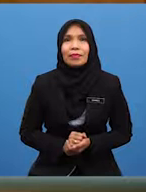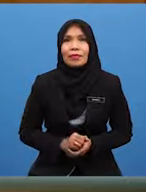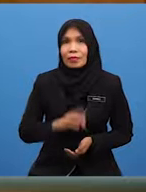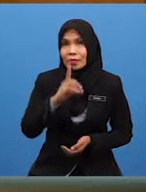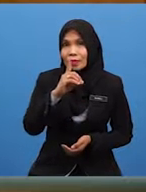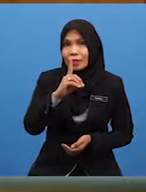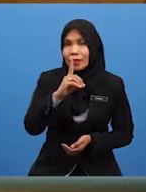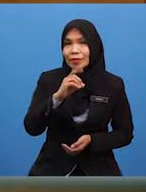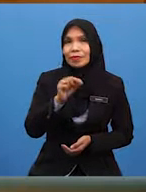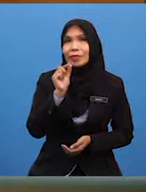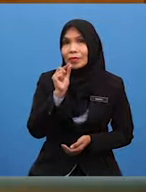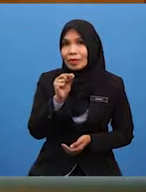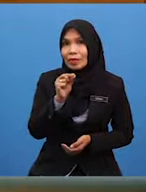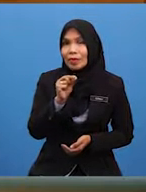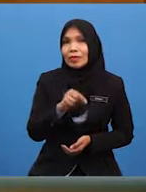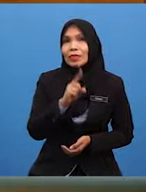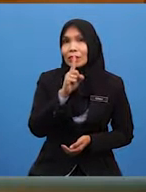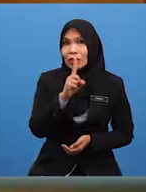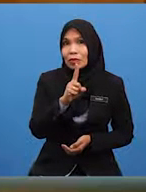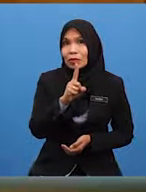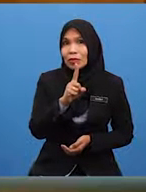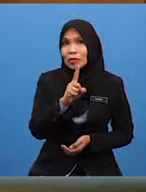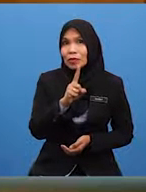D. Titik